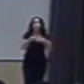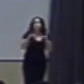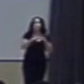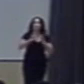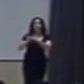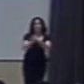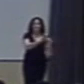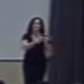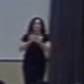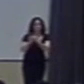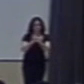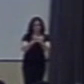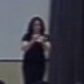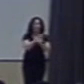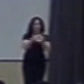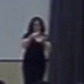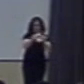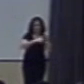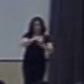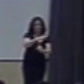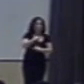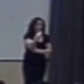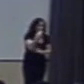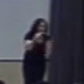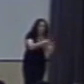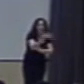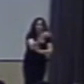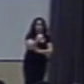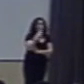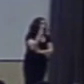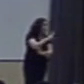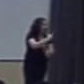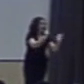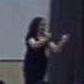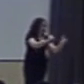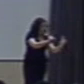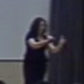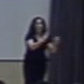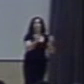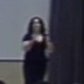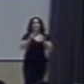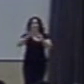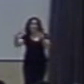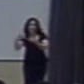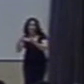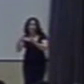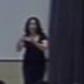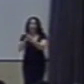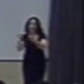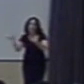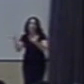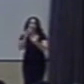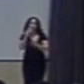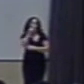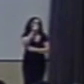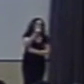dels mitjans. No? És a dir, no només volem veure la tele, sinó estem veient el banda ampla i volem comentar el banda ampla a Twitter o al